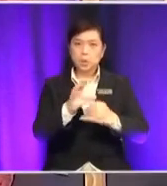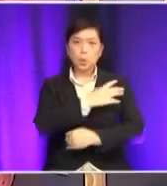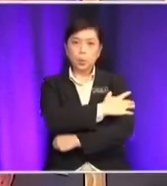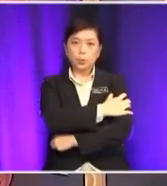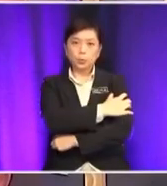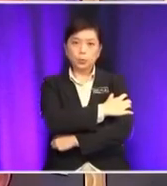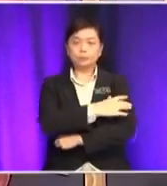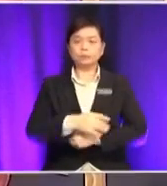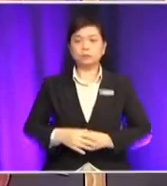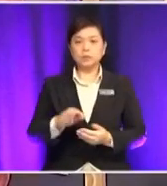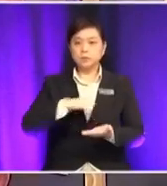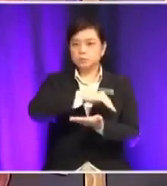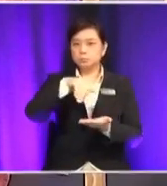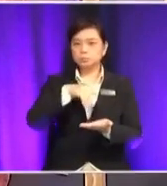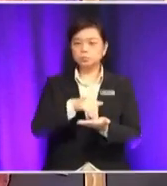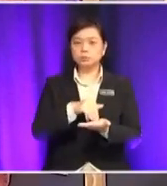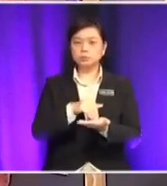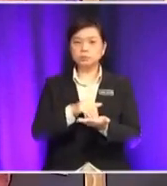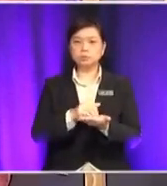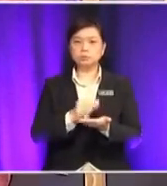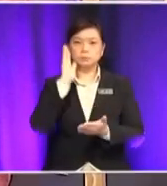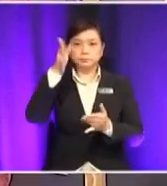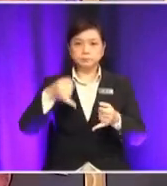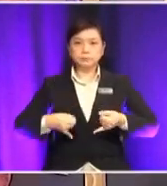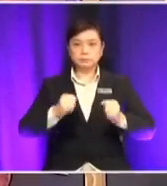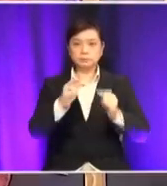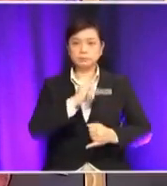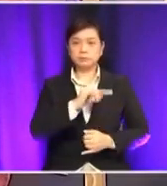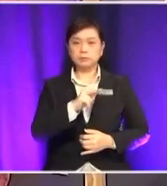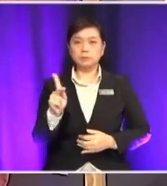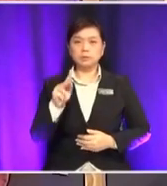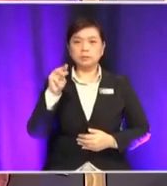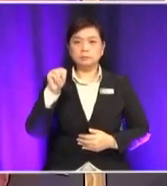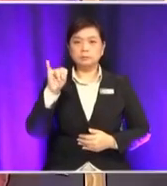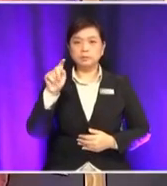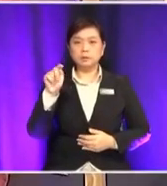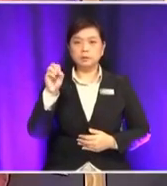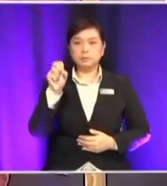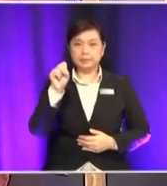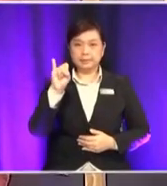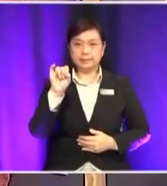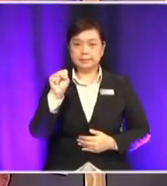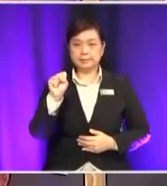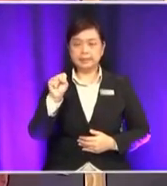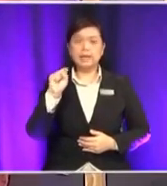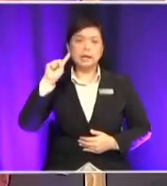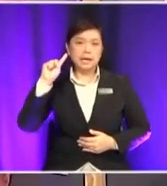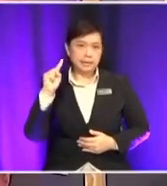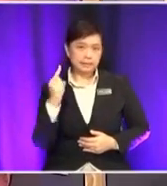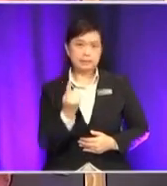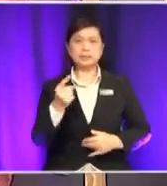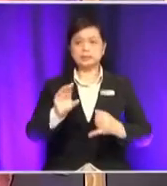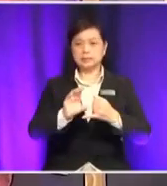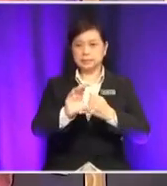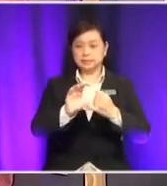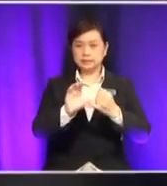semua ini akan menjalani meiosis hanya sel-sel eee ditestis dan ori Chris paham betul